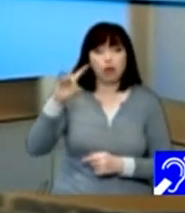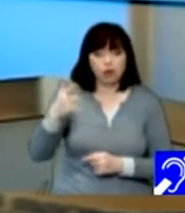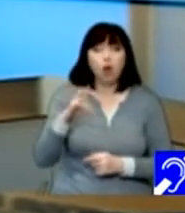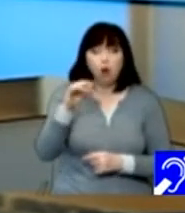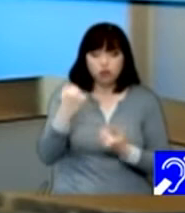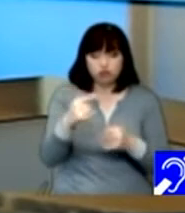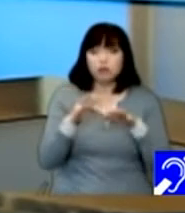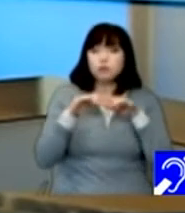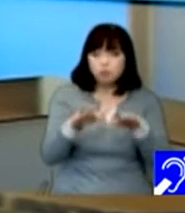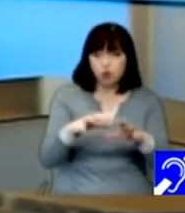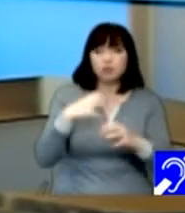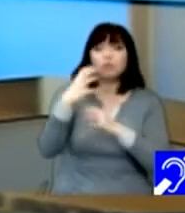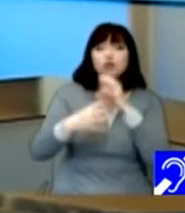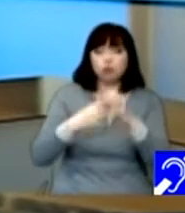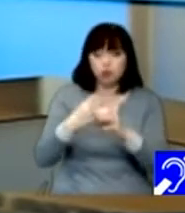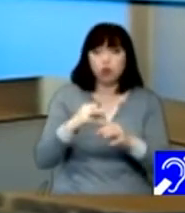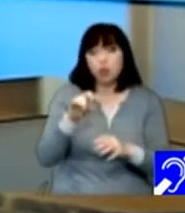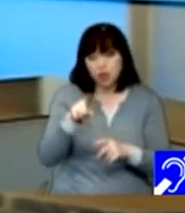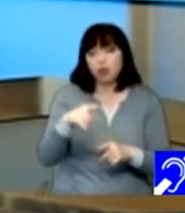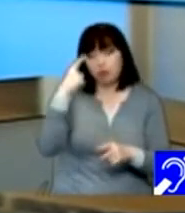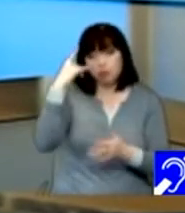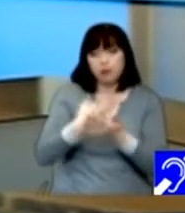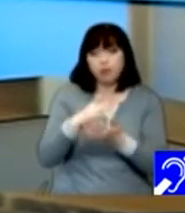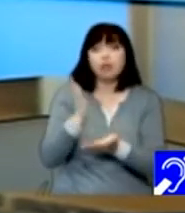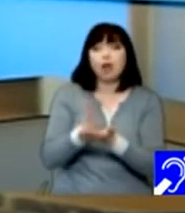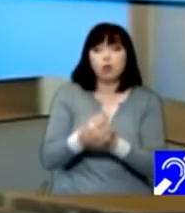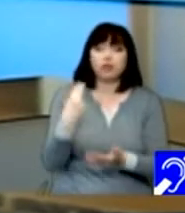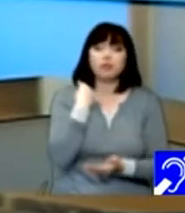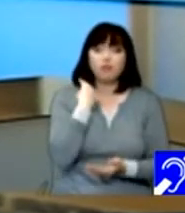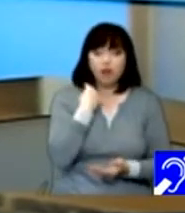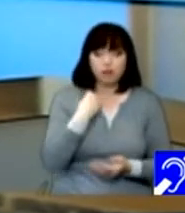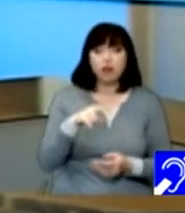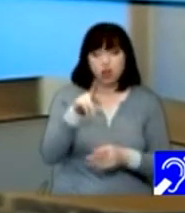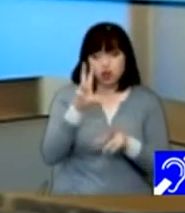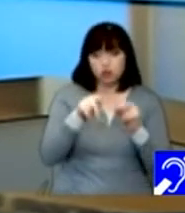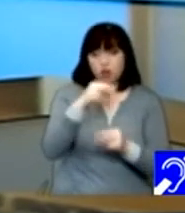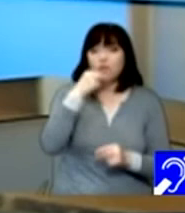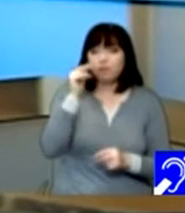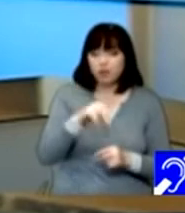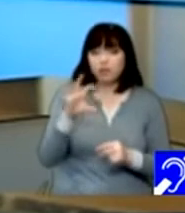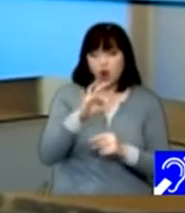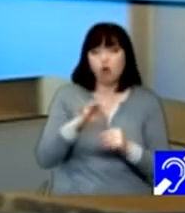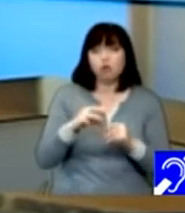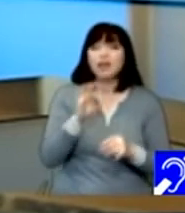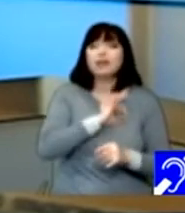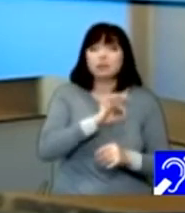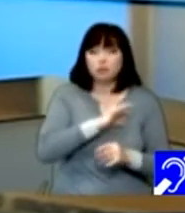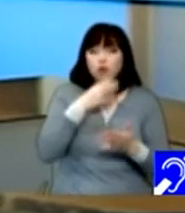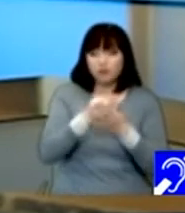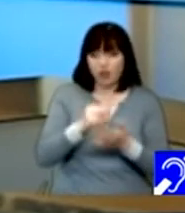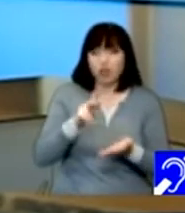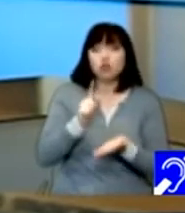dat în urmărire internațională și s-ar afla la Londra. Botnar este învinuit într-un dosar penal pentru depășirea atribuțiilor de